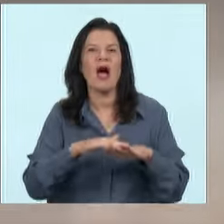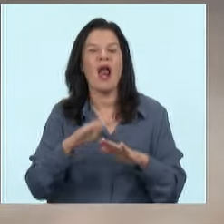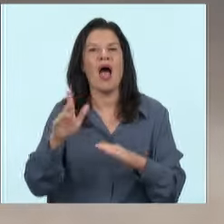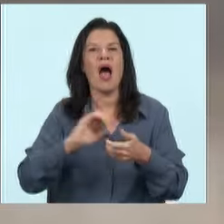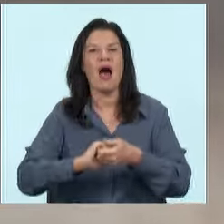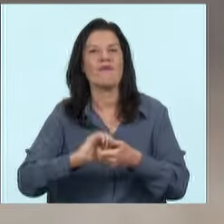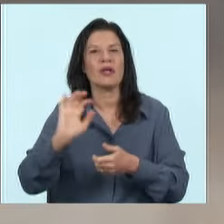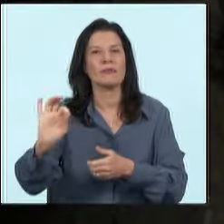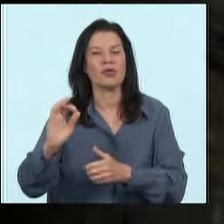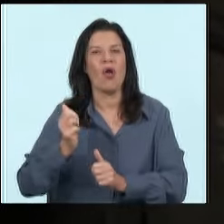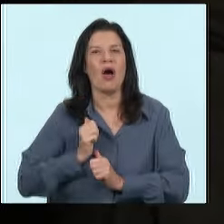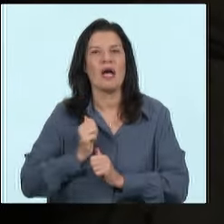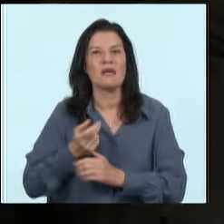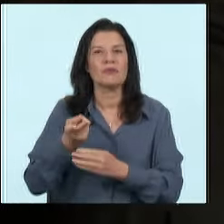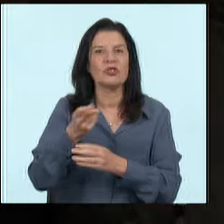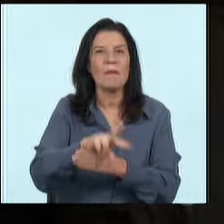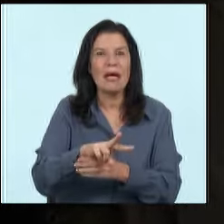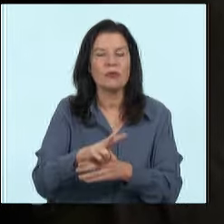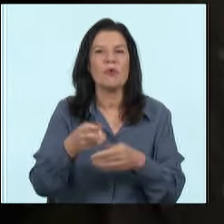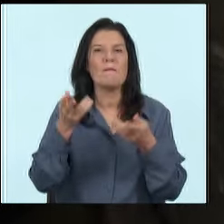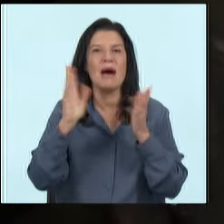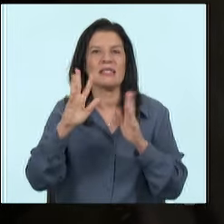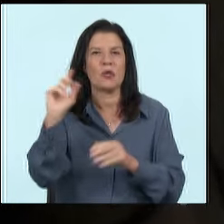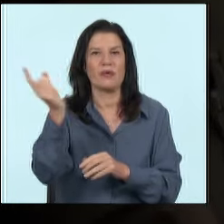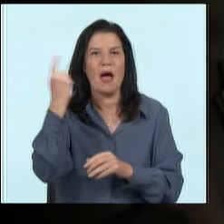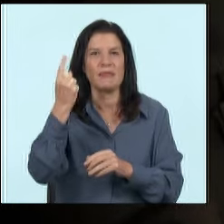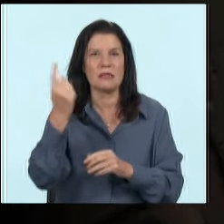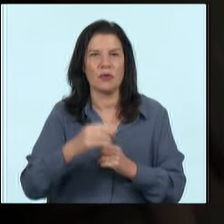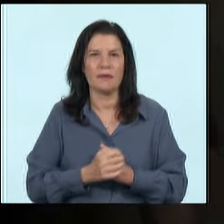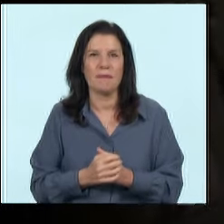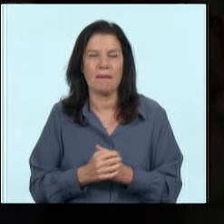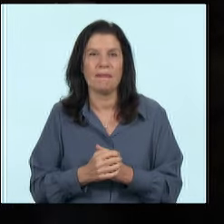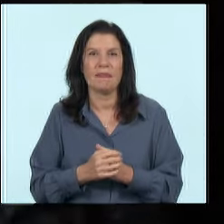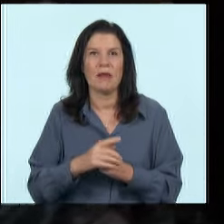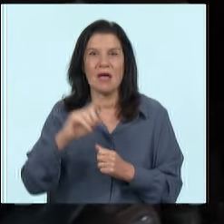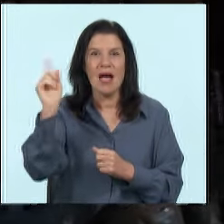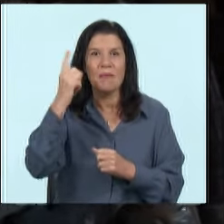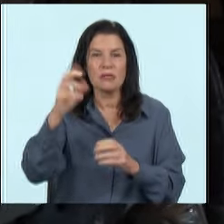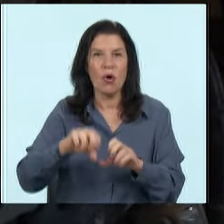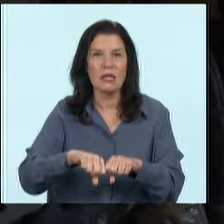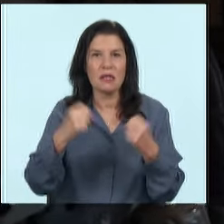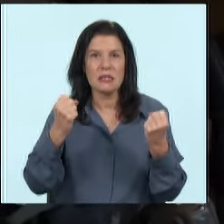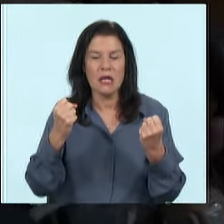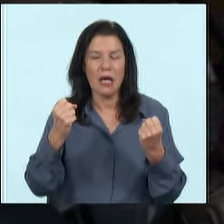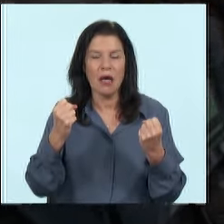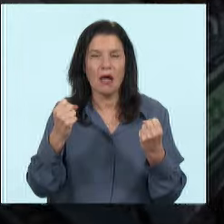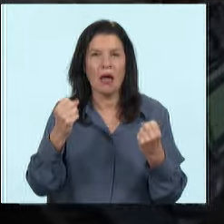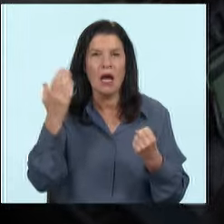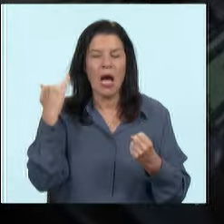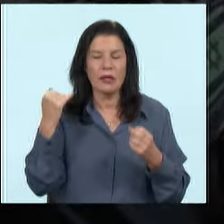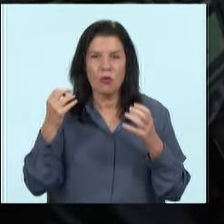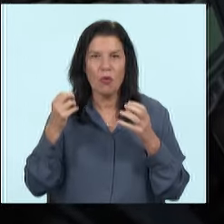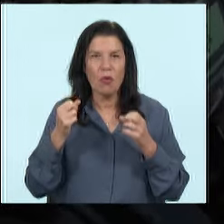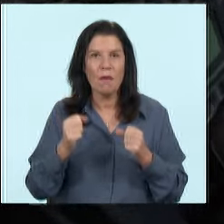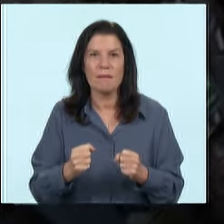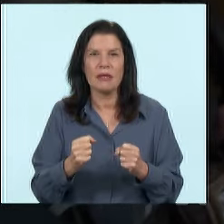הזה בין החיים למוות, שהמסוק מתרסק 5 מטר לידך, ואתה די בטוח שאתה מת, ולהיכנס רגע למסוק זה